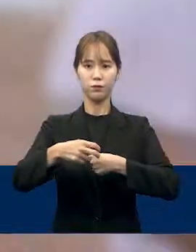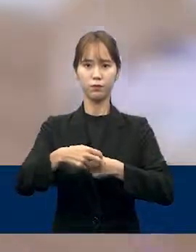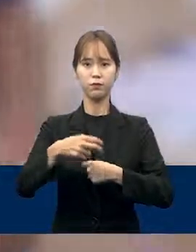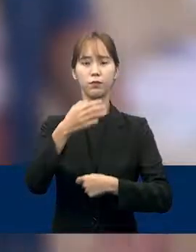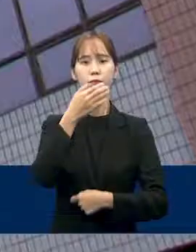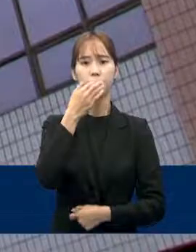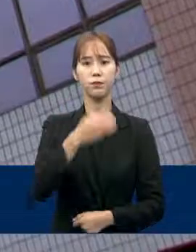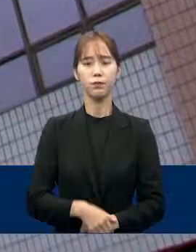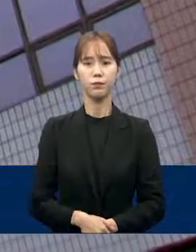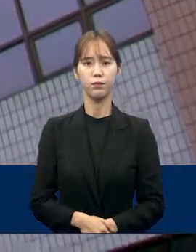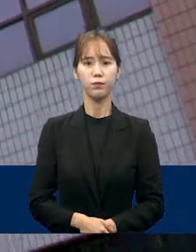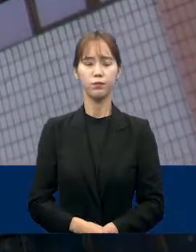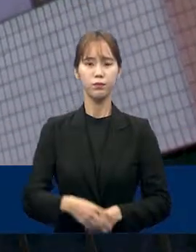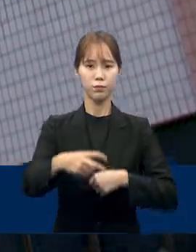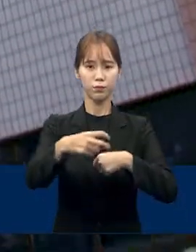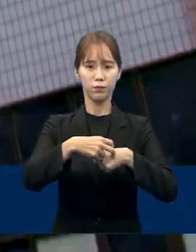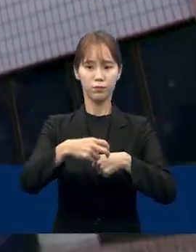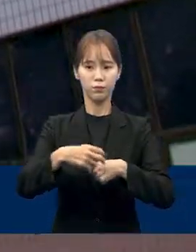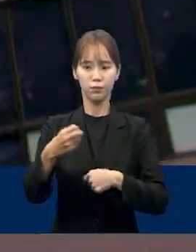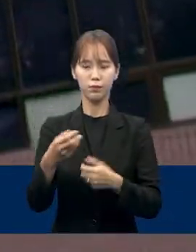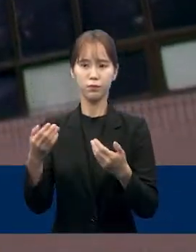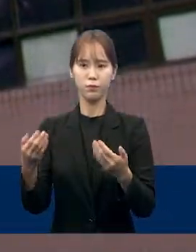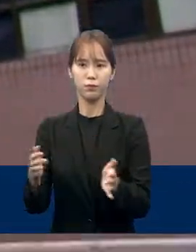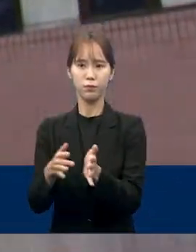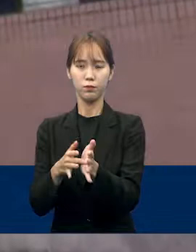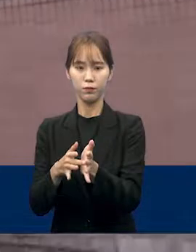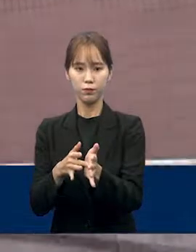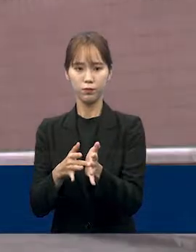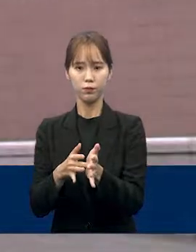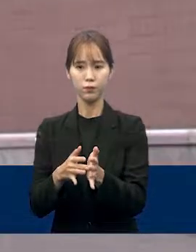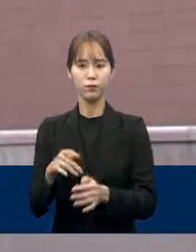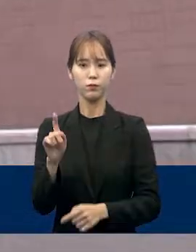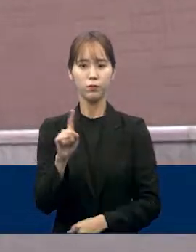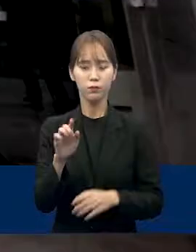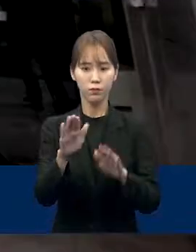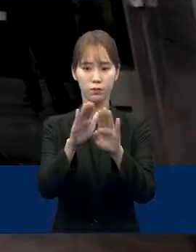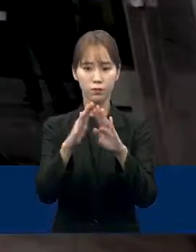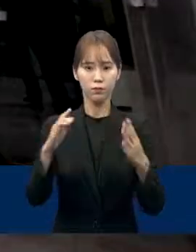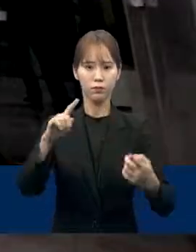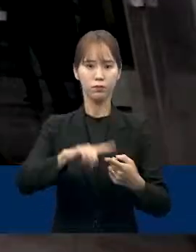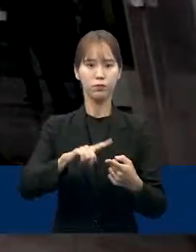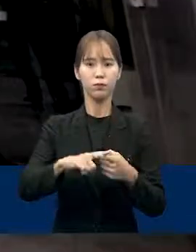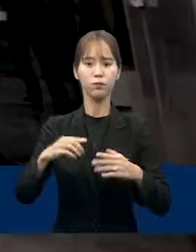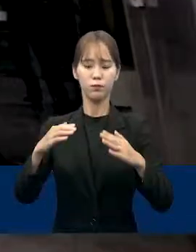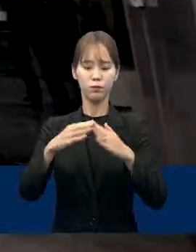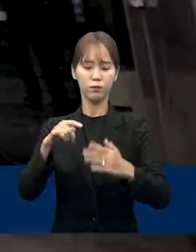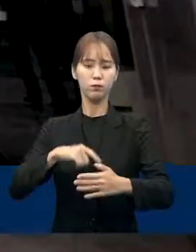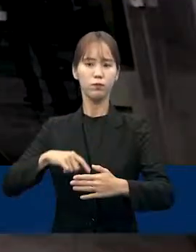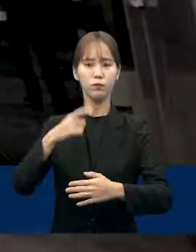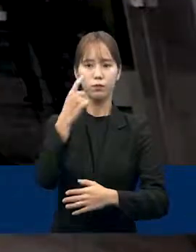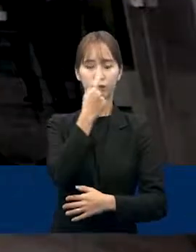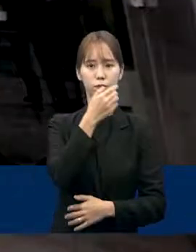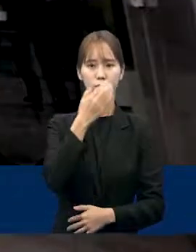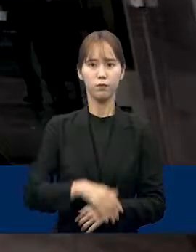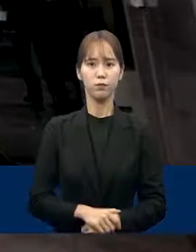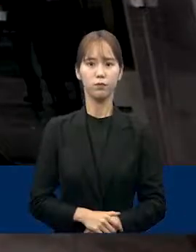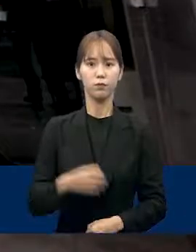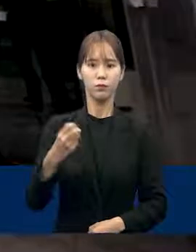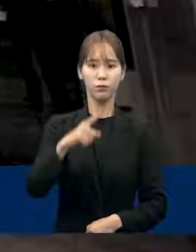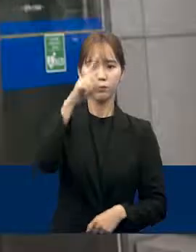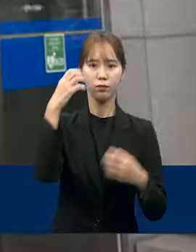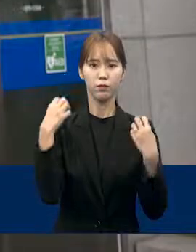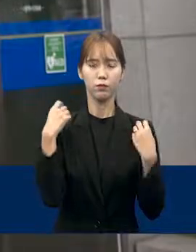실시합니다. 당직 의료기관과 휴일 지킴이 약국 명단은 동대문구 보건소 누리집에서 확인할 수 있으며